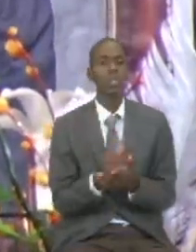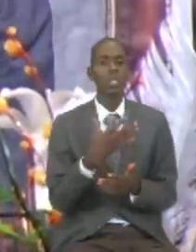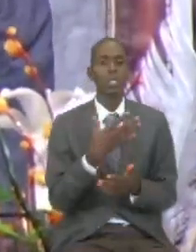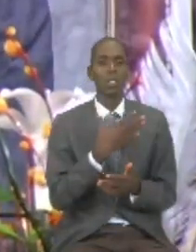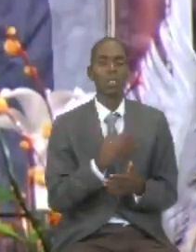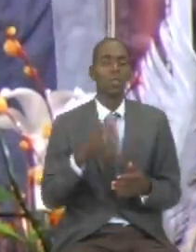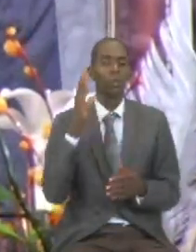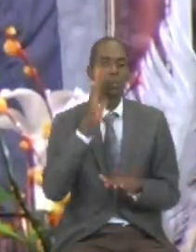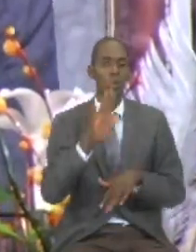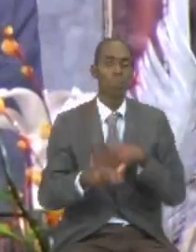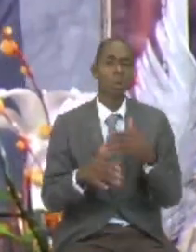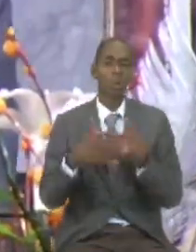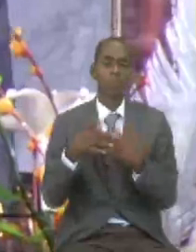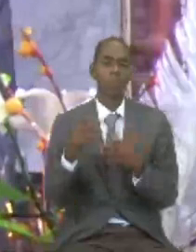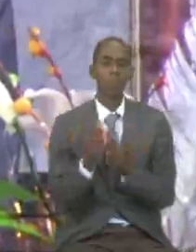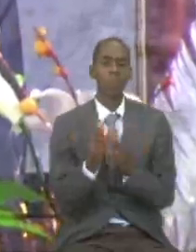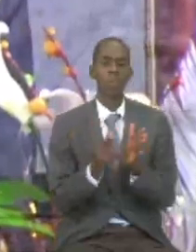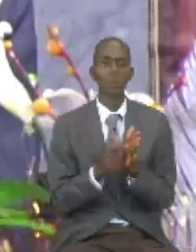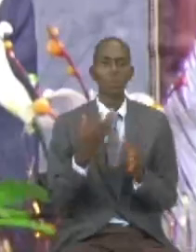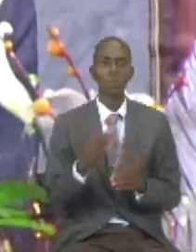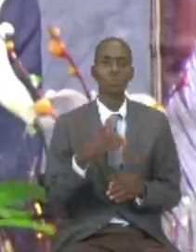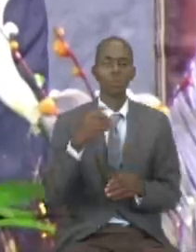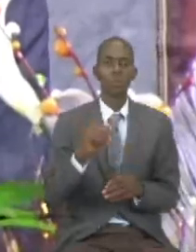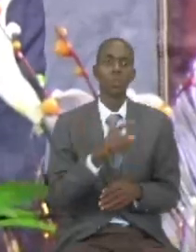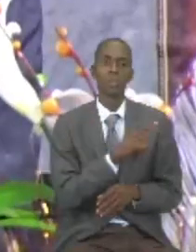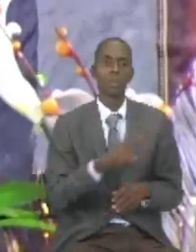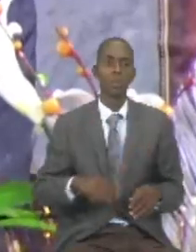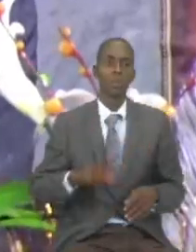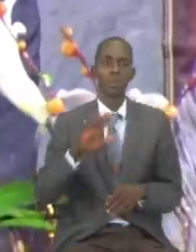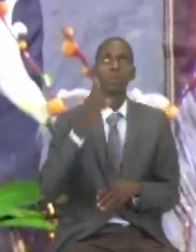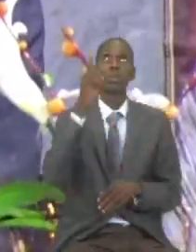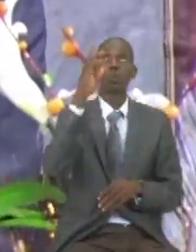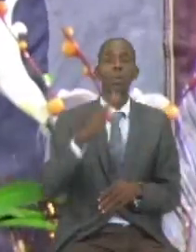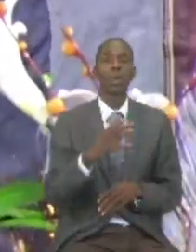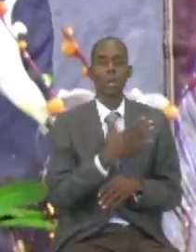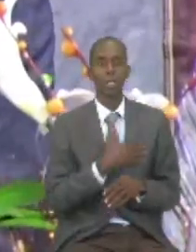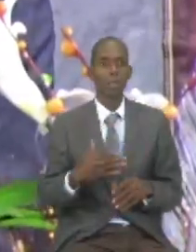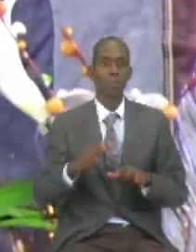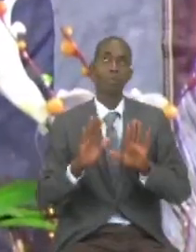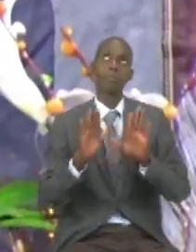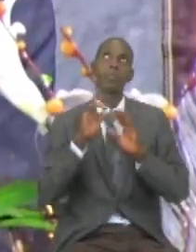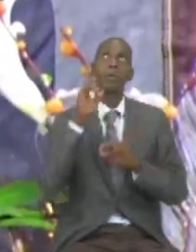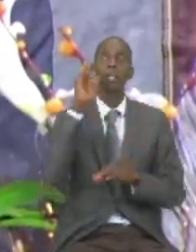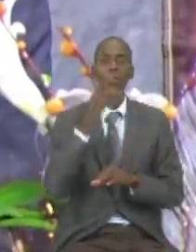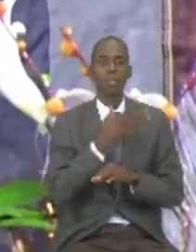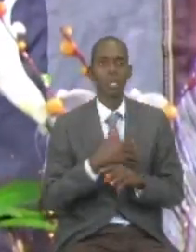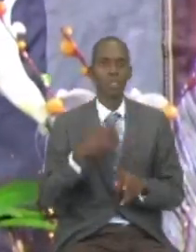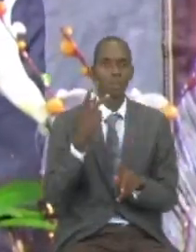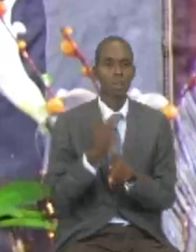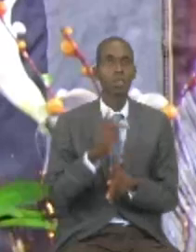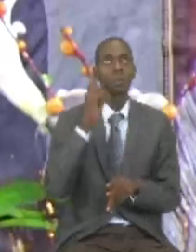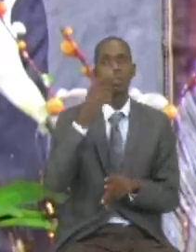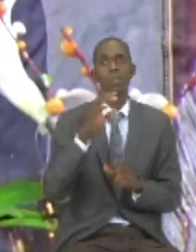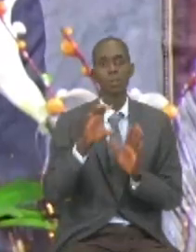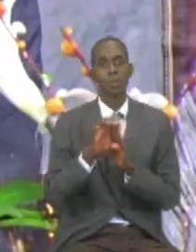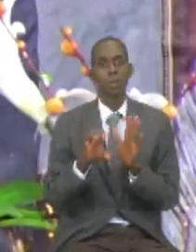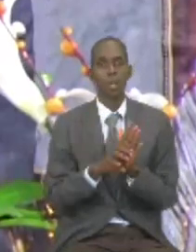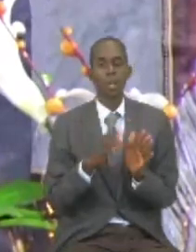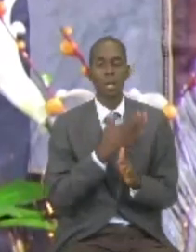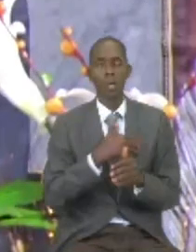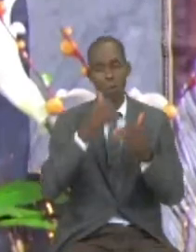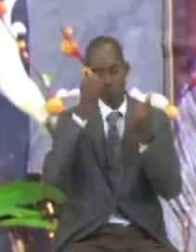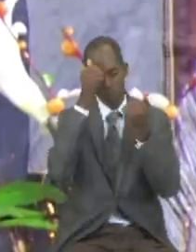dit, vous irez après l'Éternel, votre Dieu, vous le craindrez, vous observerez ses commandements, vous obéirez à sa